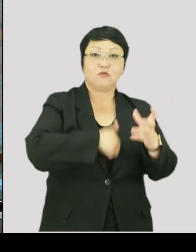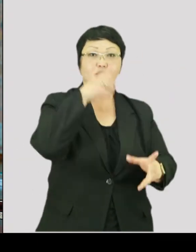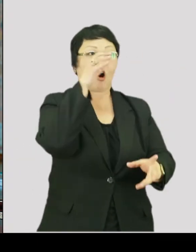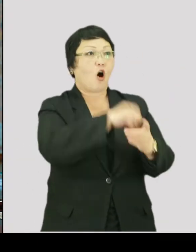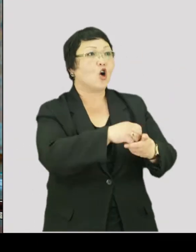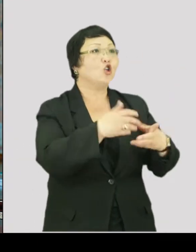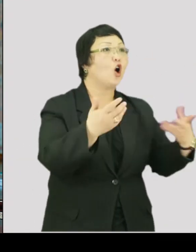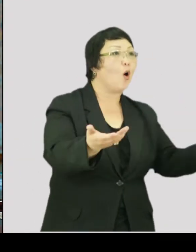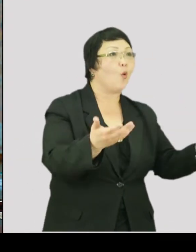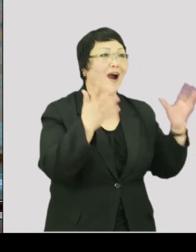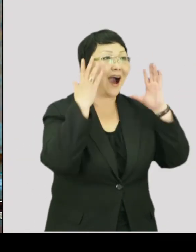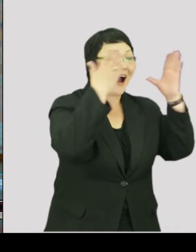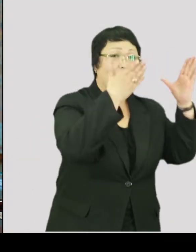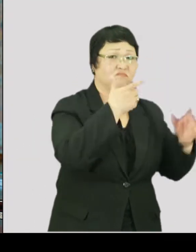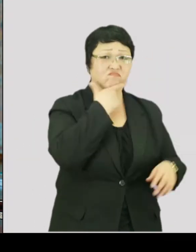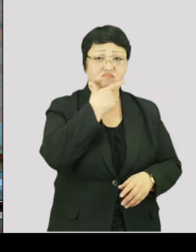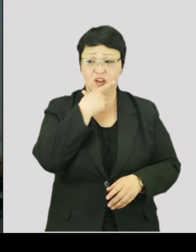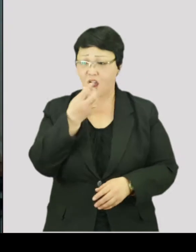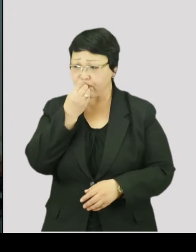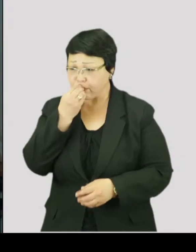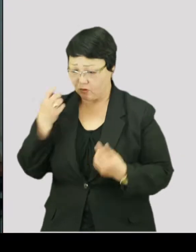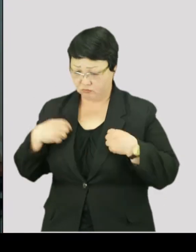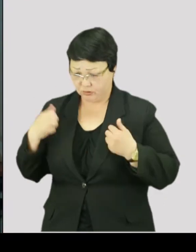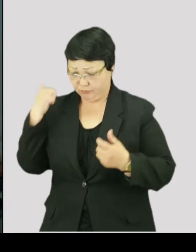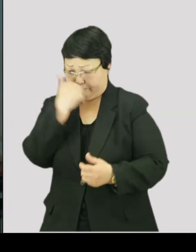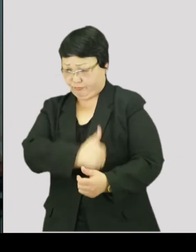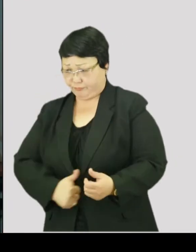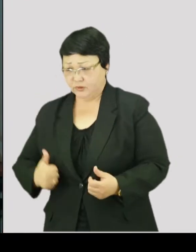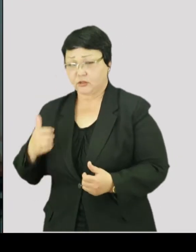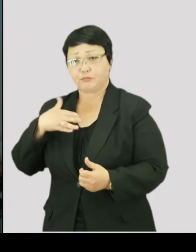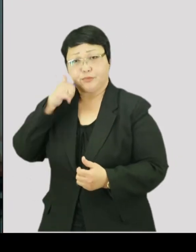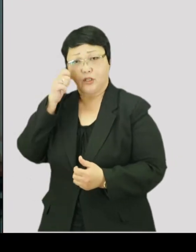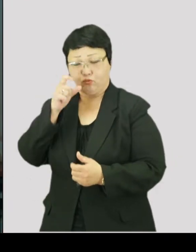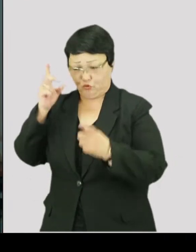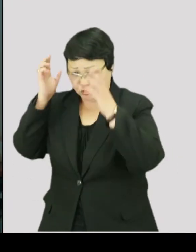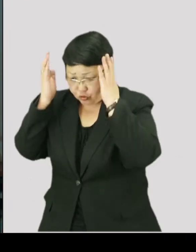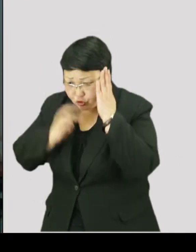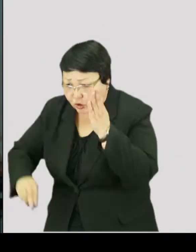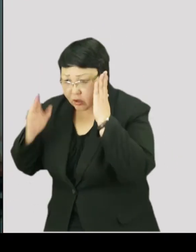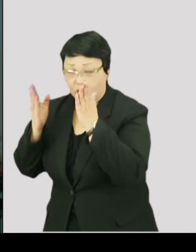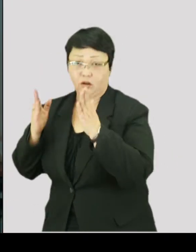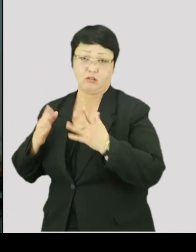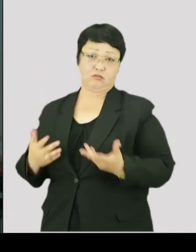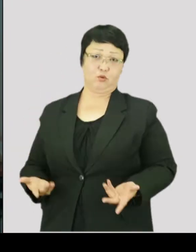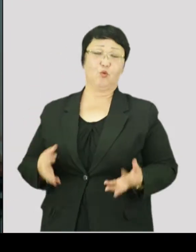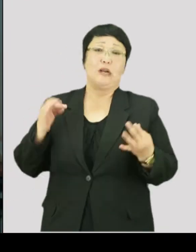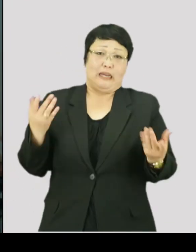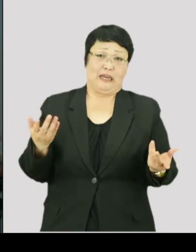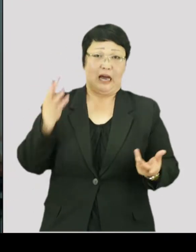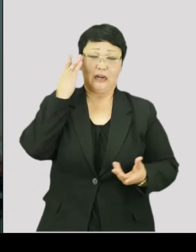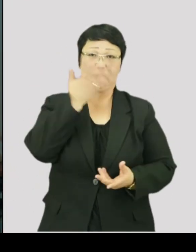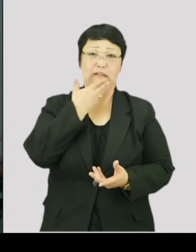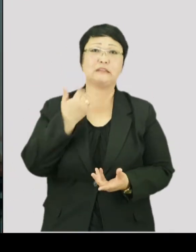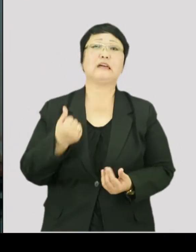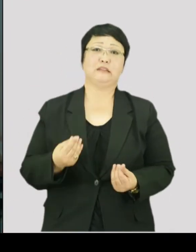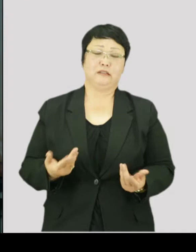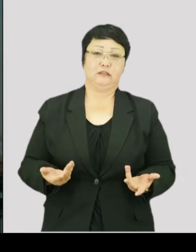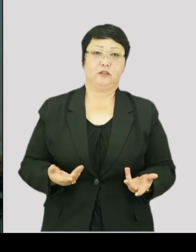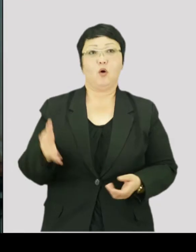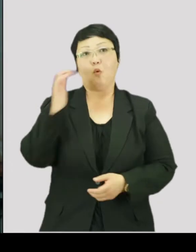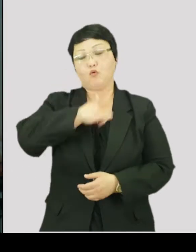оролцоход дараа шатны мөр орохгүй шүү дээ хүн бол. Би энэ улс төрийн альва үйл ажиллагаа процедурт бол өөрөө аюу ингээд